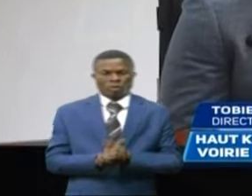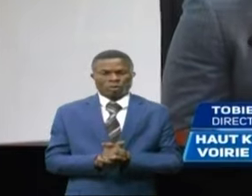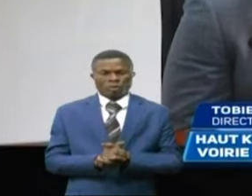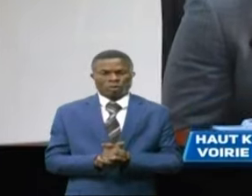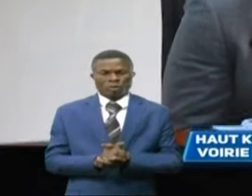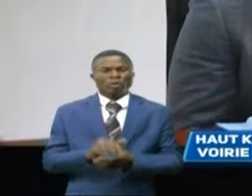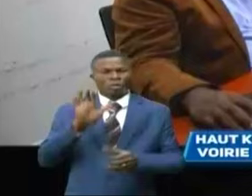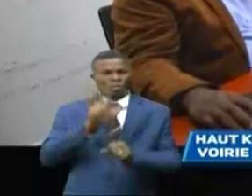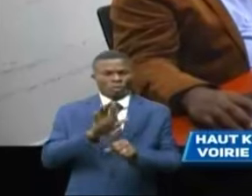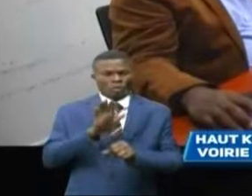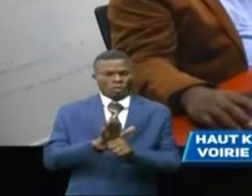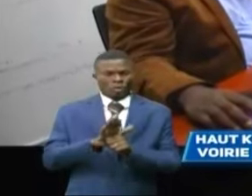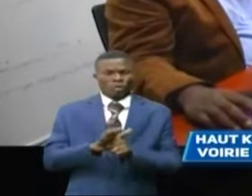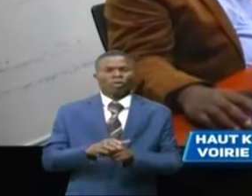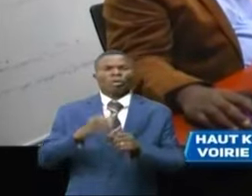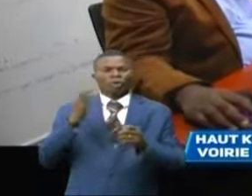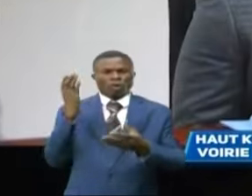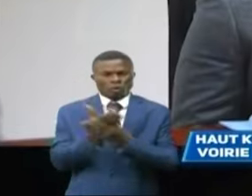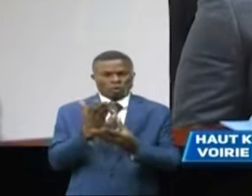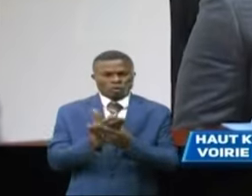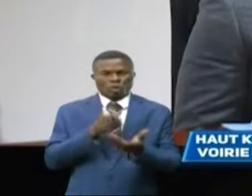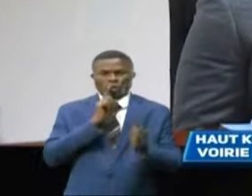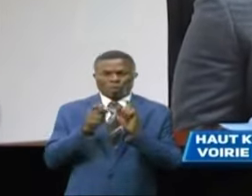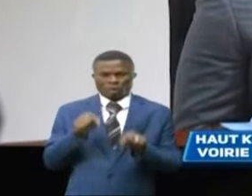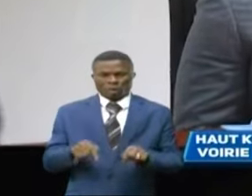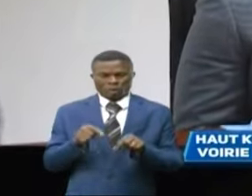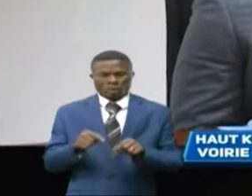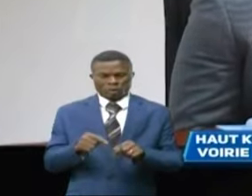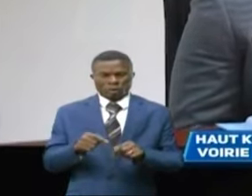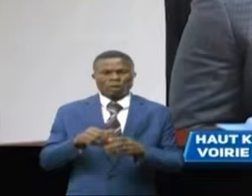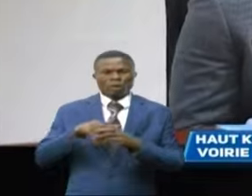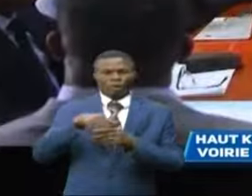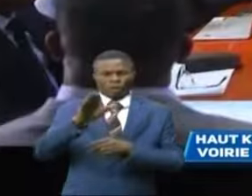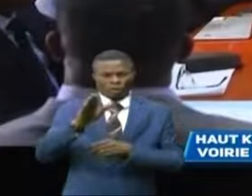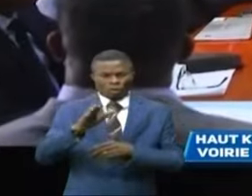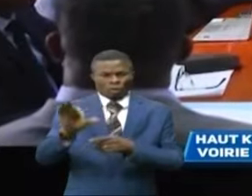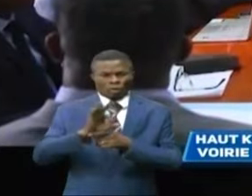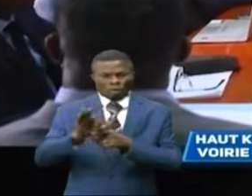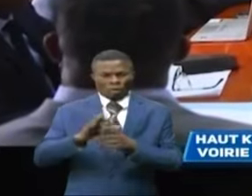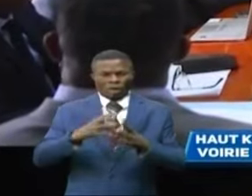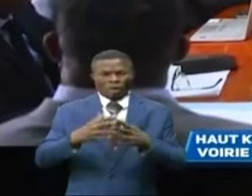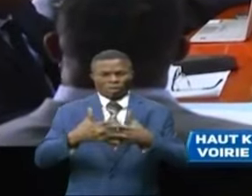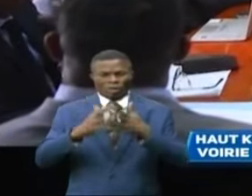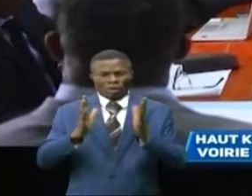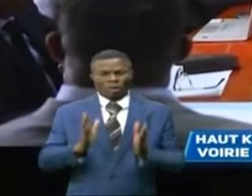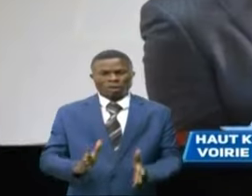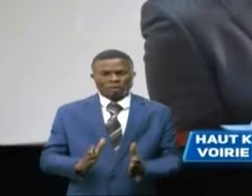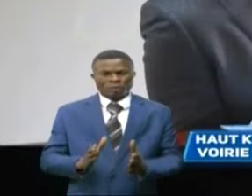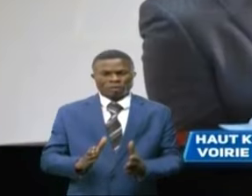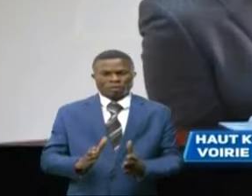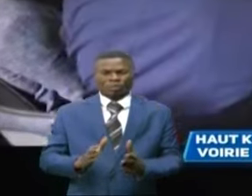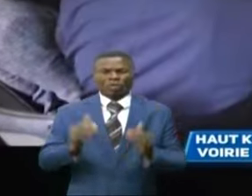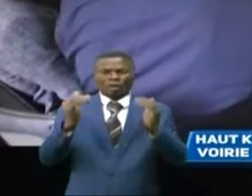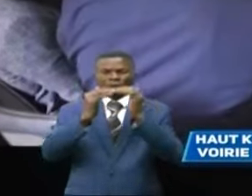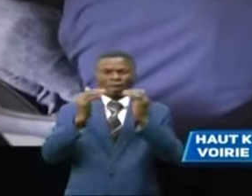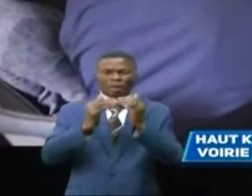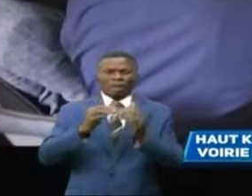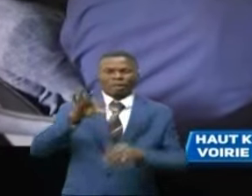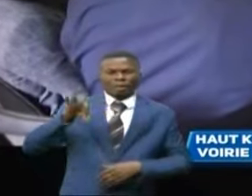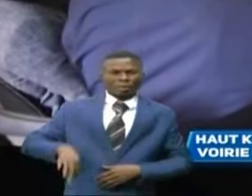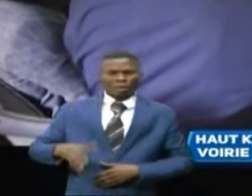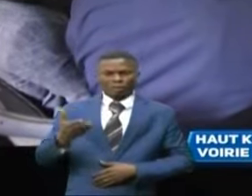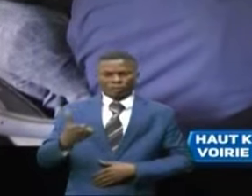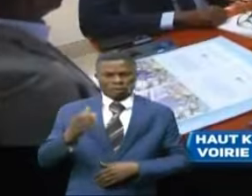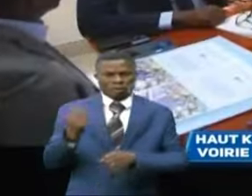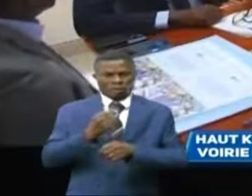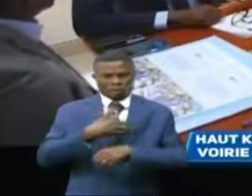ces différentes réunions que nous allons tenir, que nous puissions sortir avec un partenariat gagnant-gagnant. Après le travail